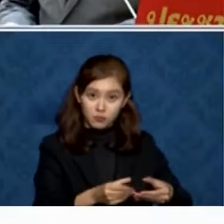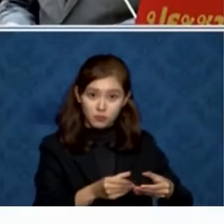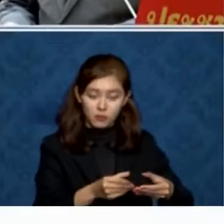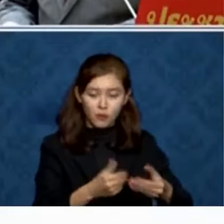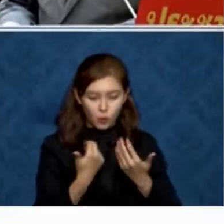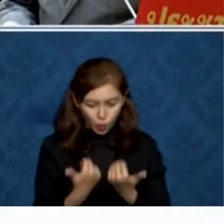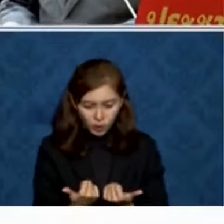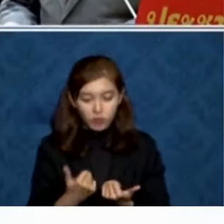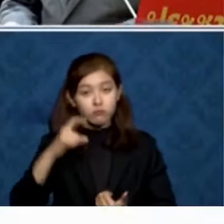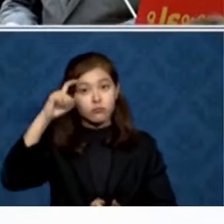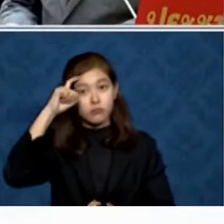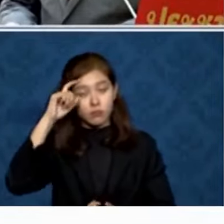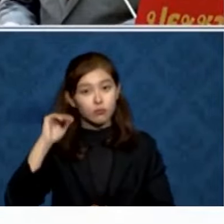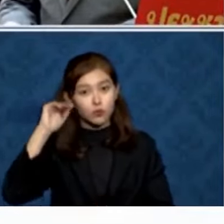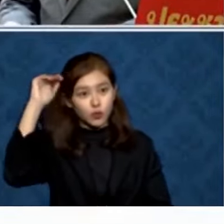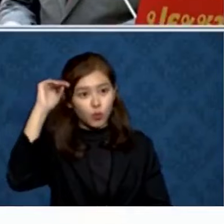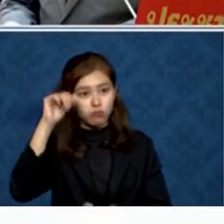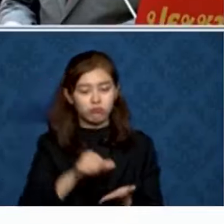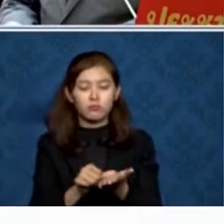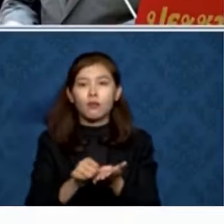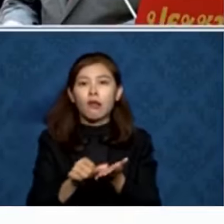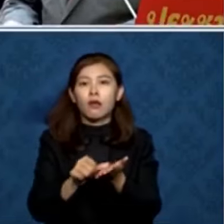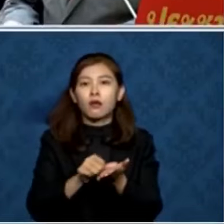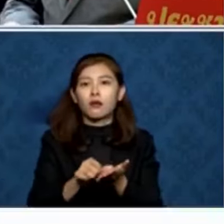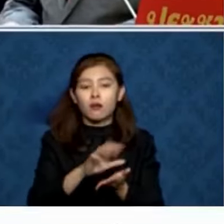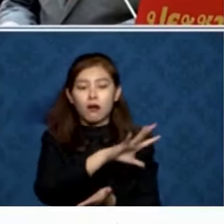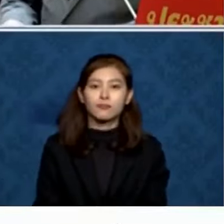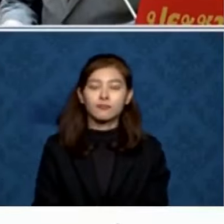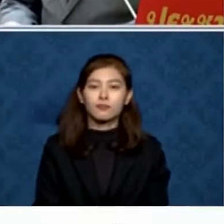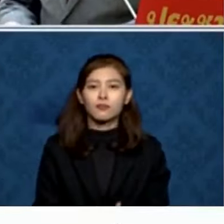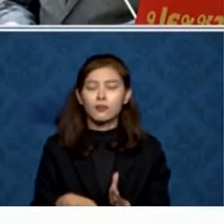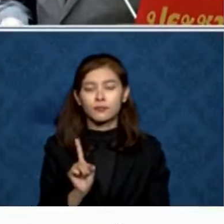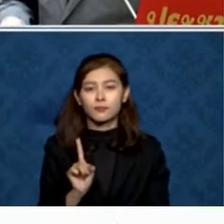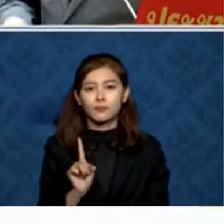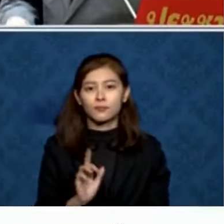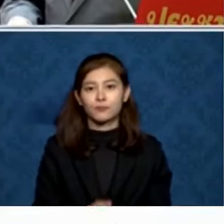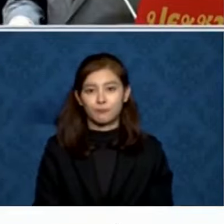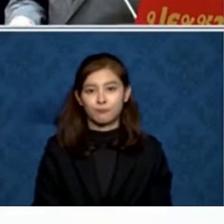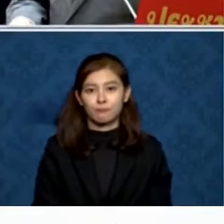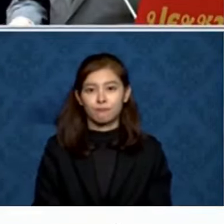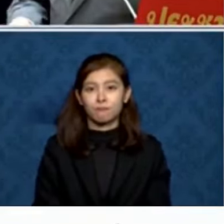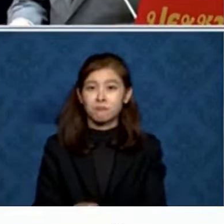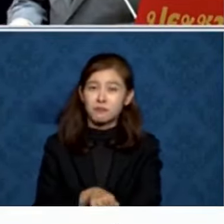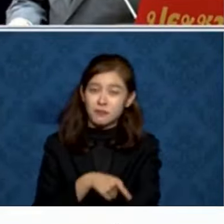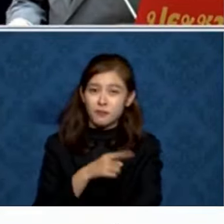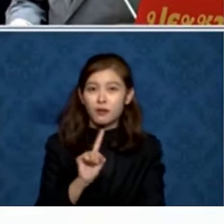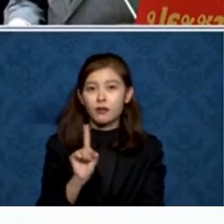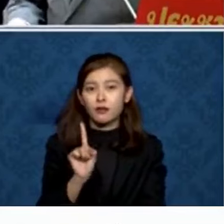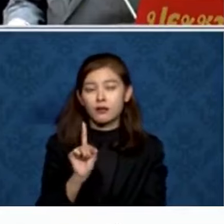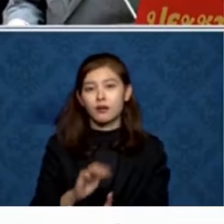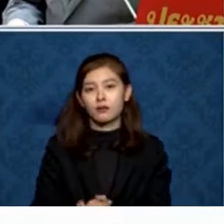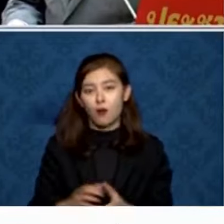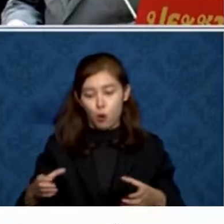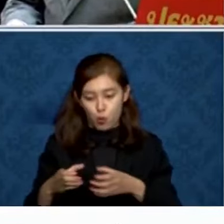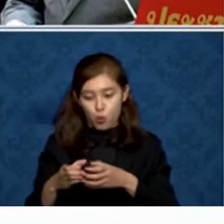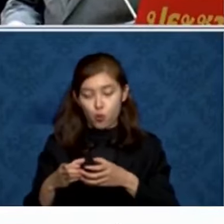ปฏิทินงบปีนี้ล่าช้าไปกว่า 9เดือนนอกจากช้าเพราะรัฐบาลชุดนี้